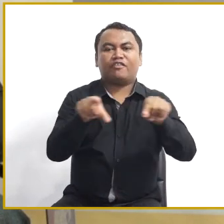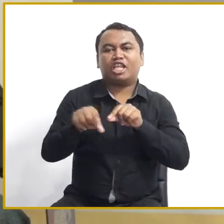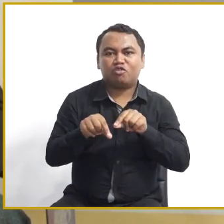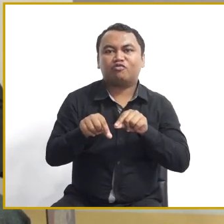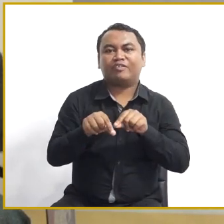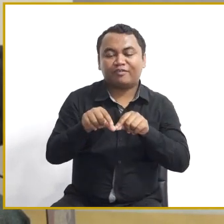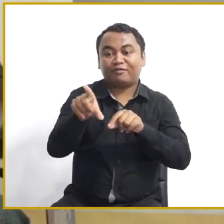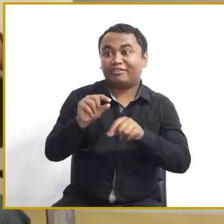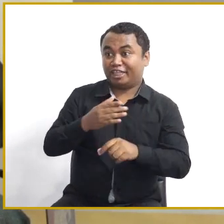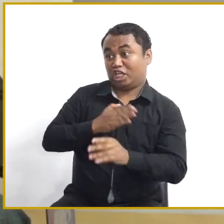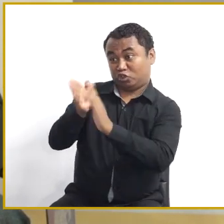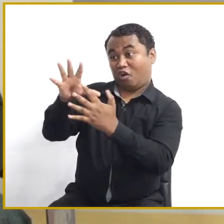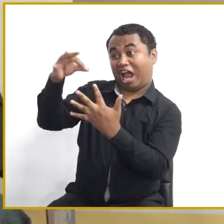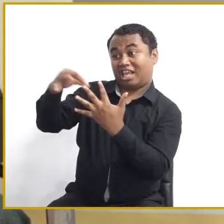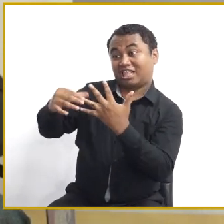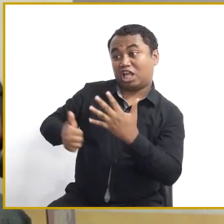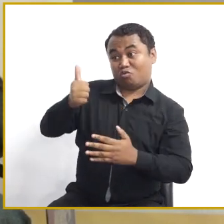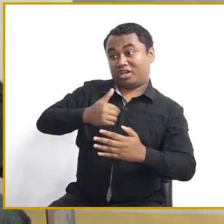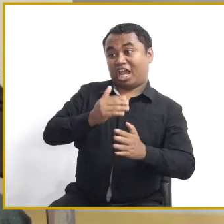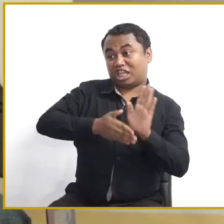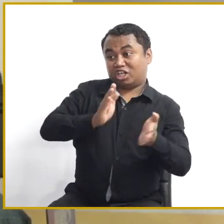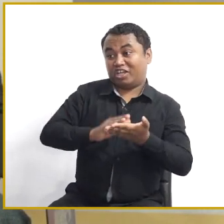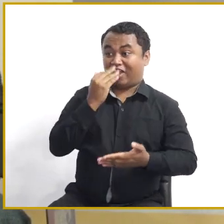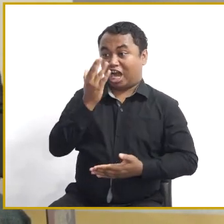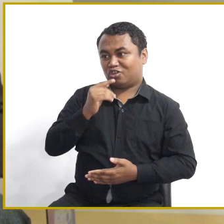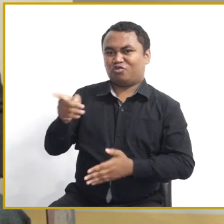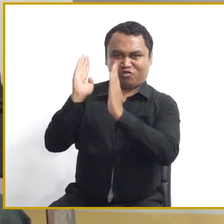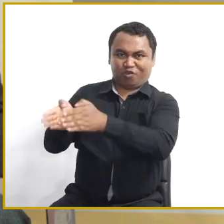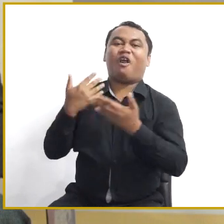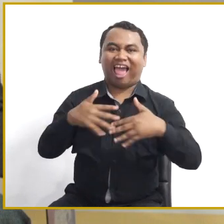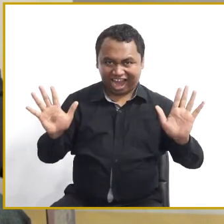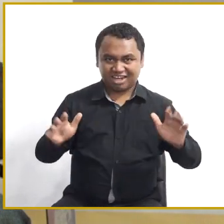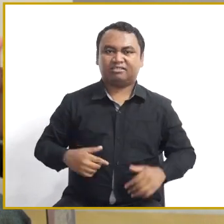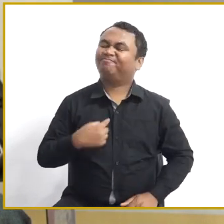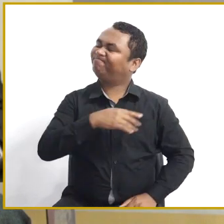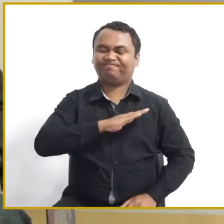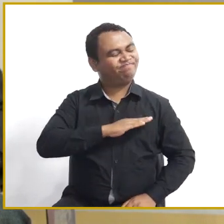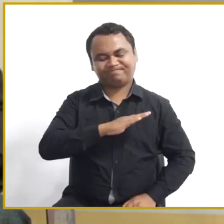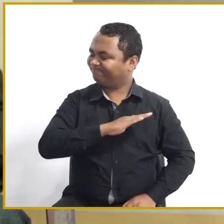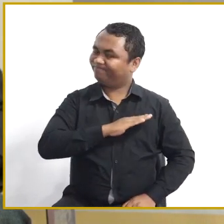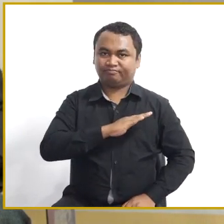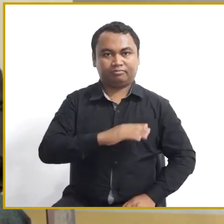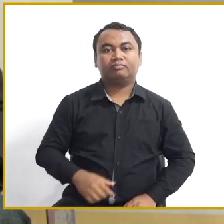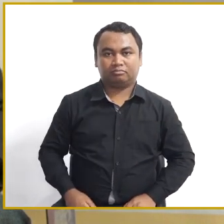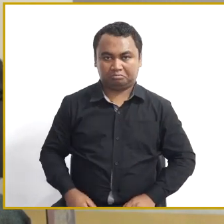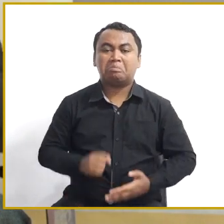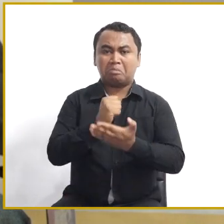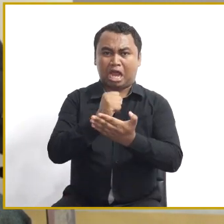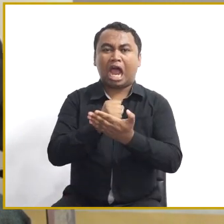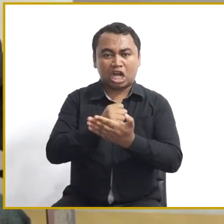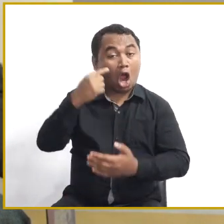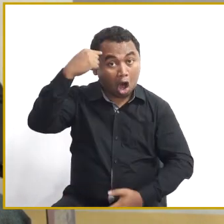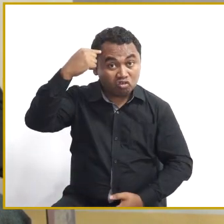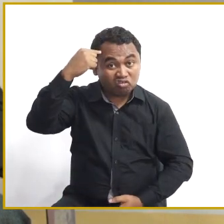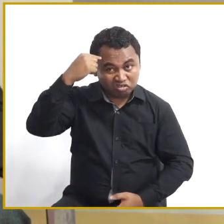mifidy zay tianareo a rehefa mifidy zay eto Taninarivo a dia zay foana no mitondra ohatrany hoe hodinatsita izy io nefa